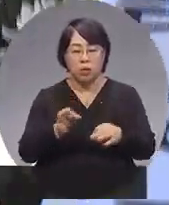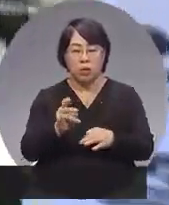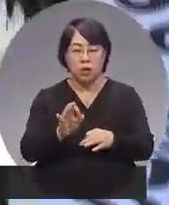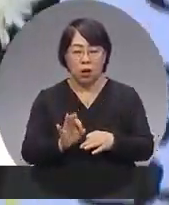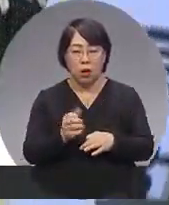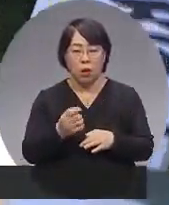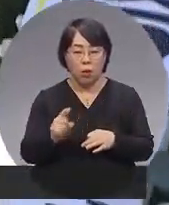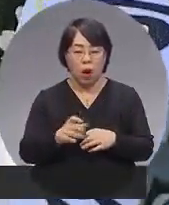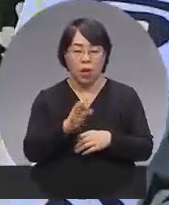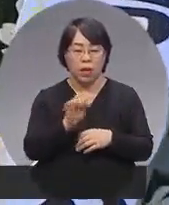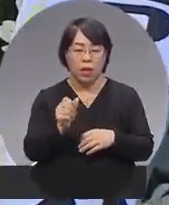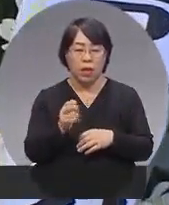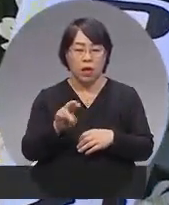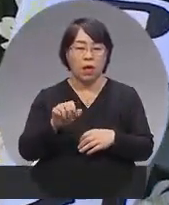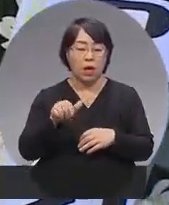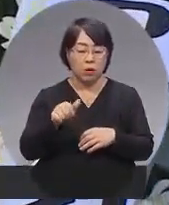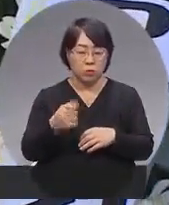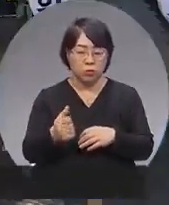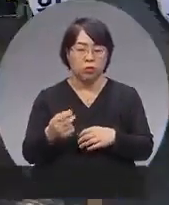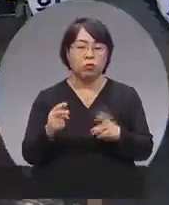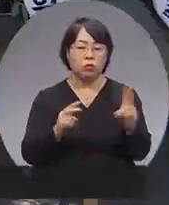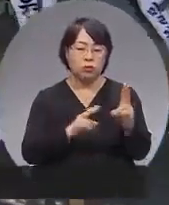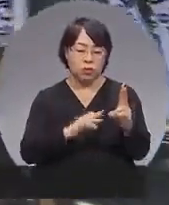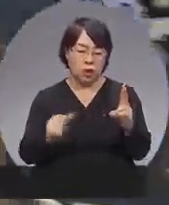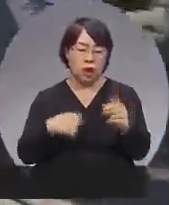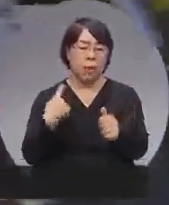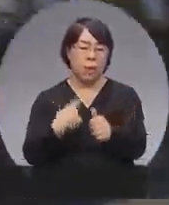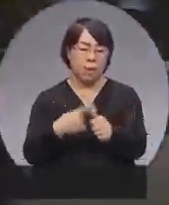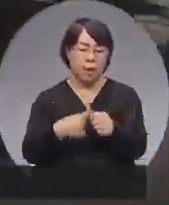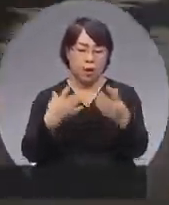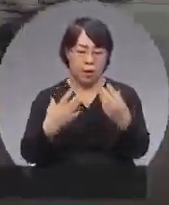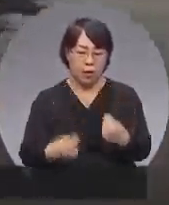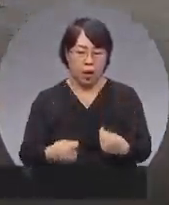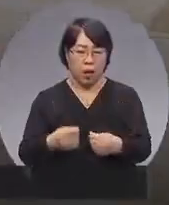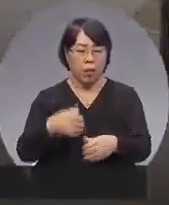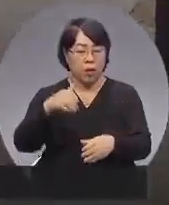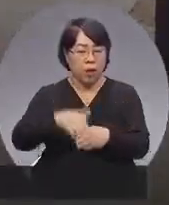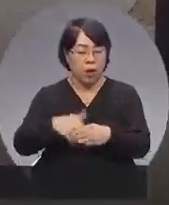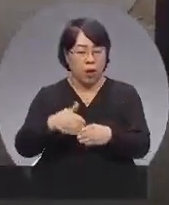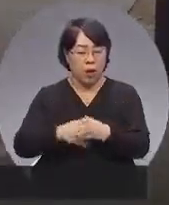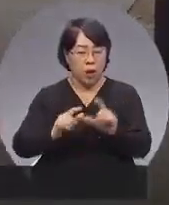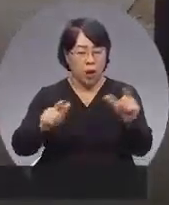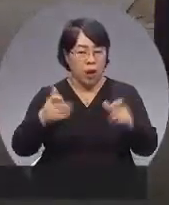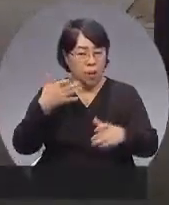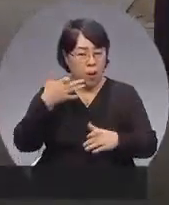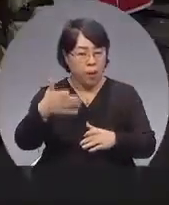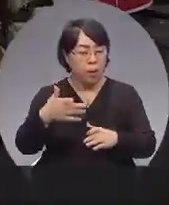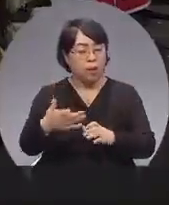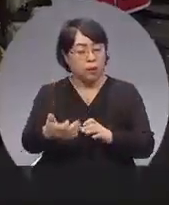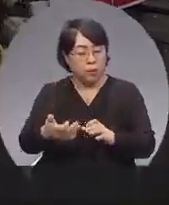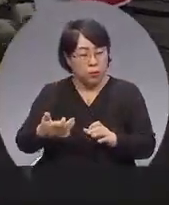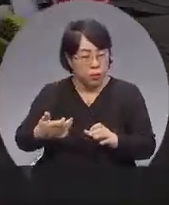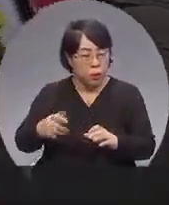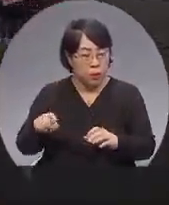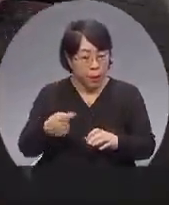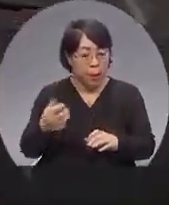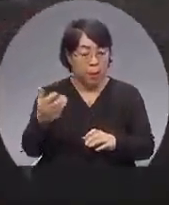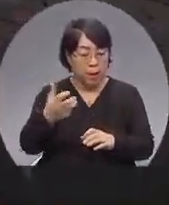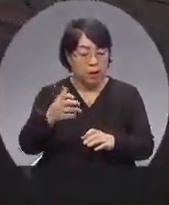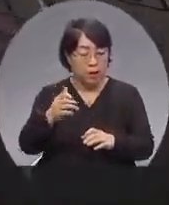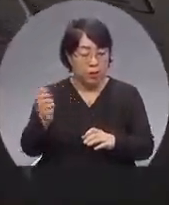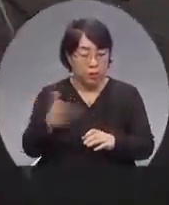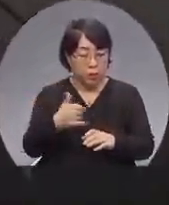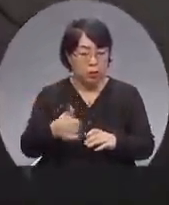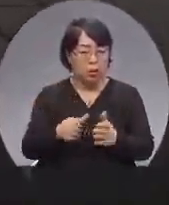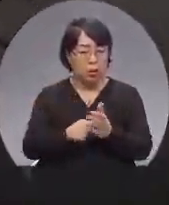두 후보를 비판하는 내용입니다. 선거일 180일 전부터 선거에 영향을 미치는 시설물 설치를